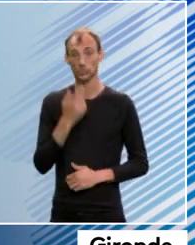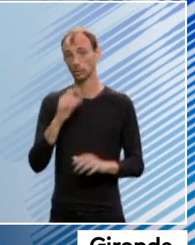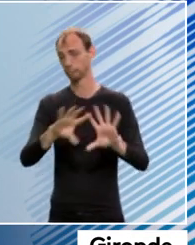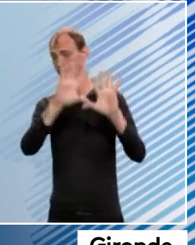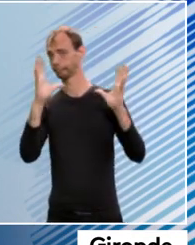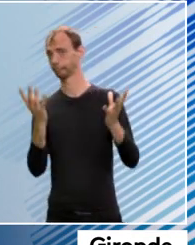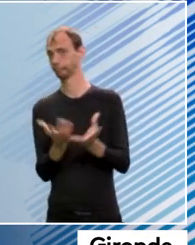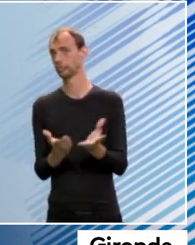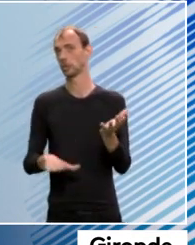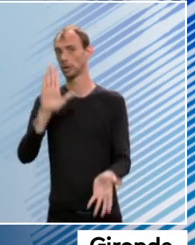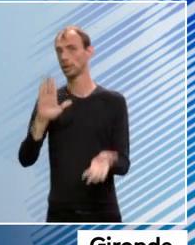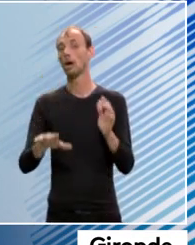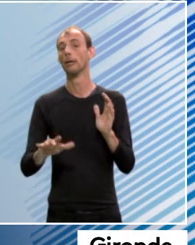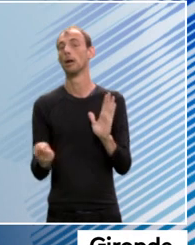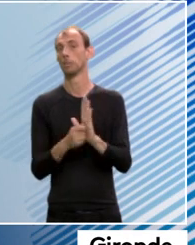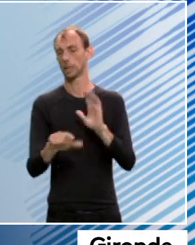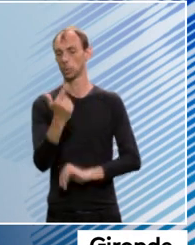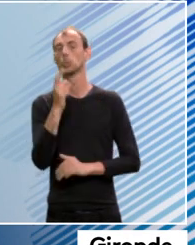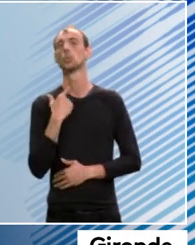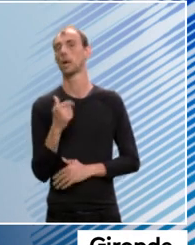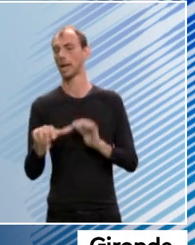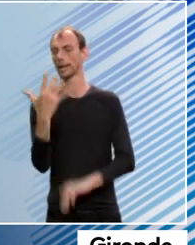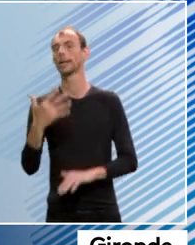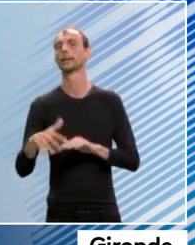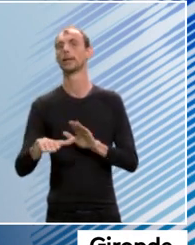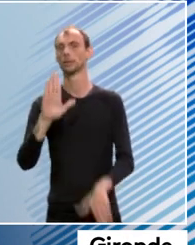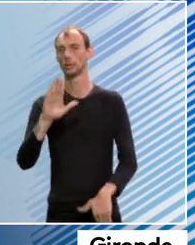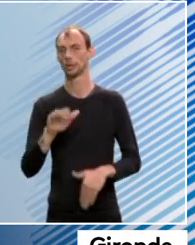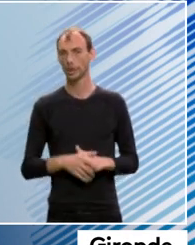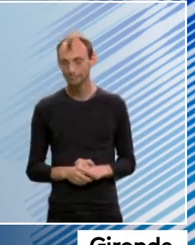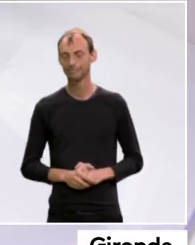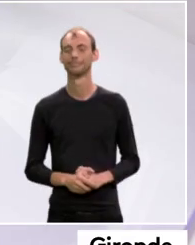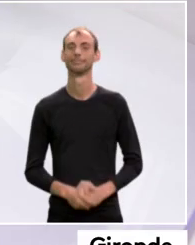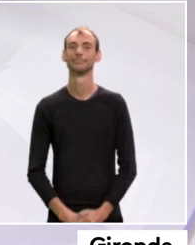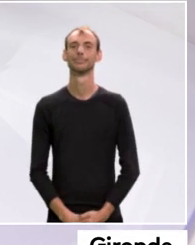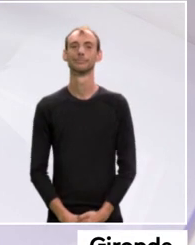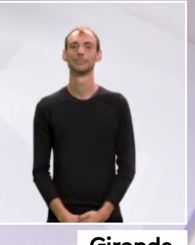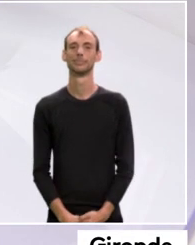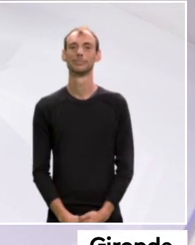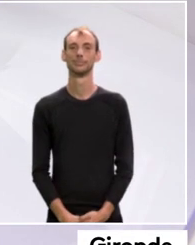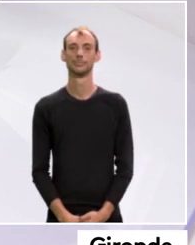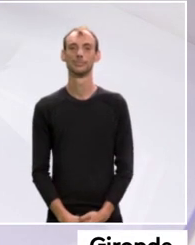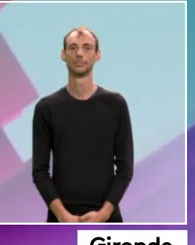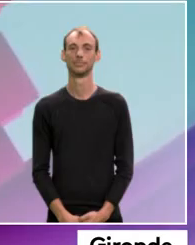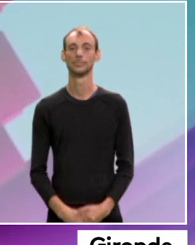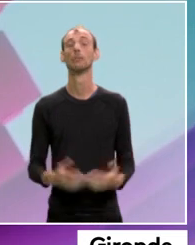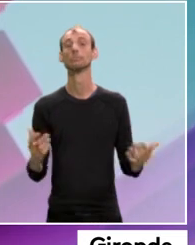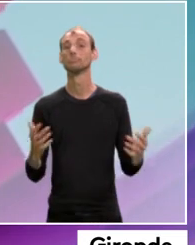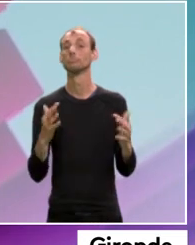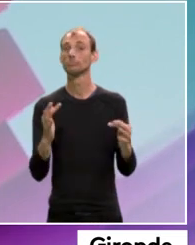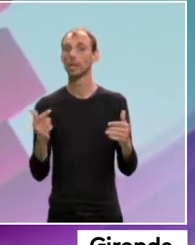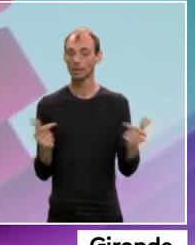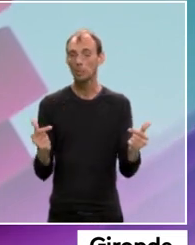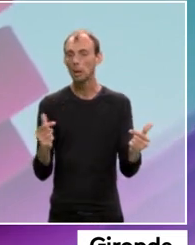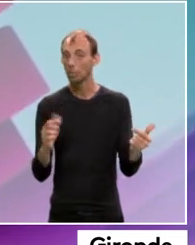15 le 12 juin à se présenter au premier tour de cette élection législative pour commencer ce débat une question